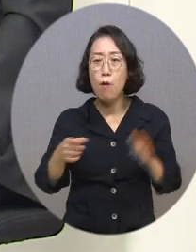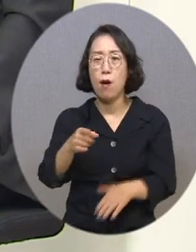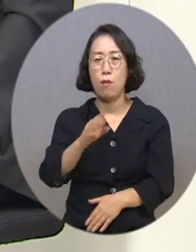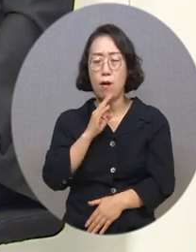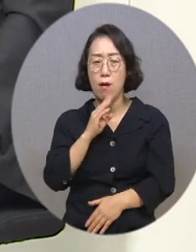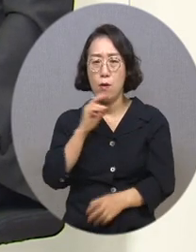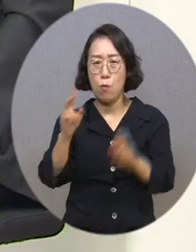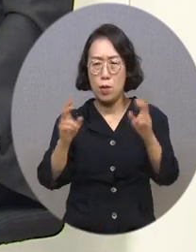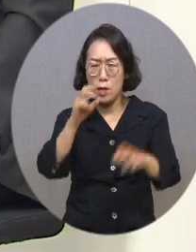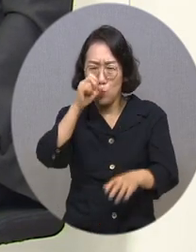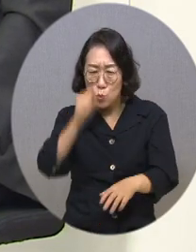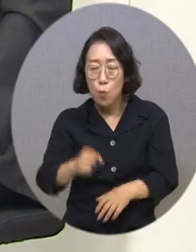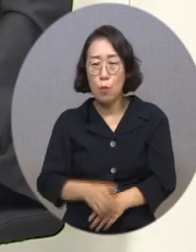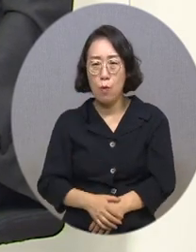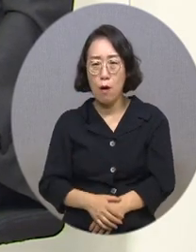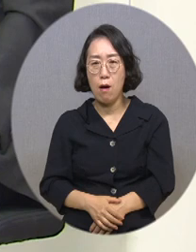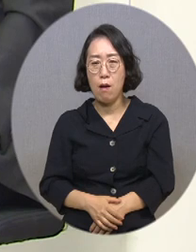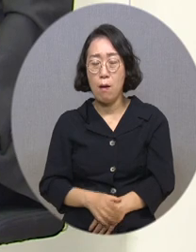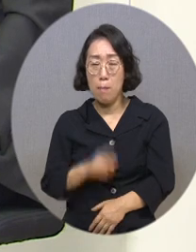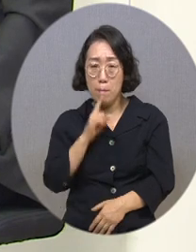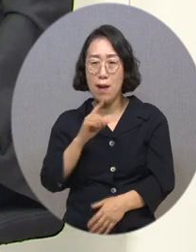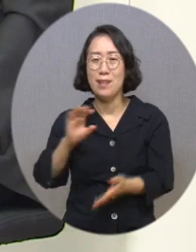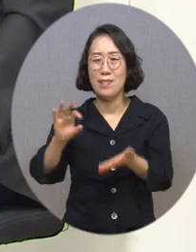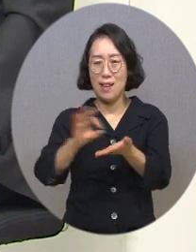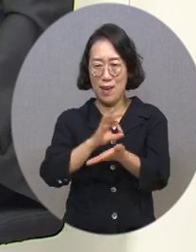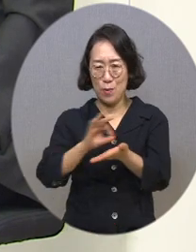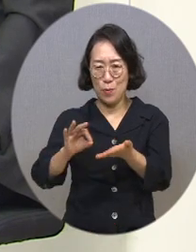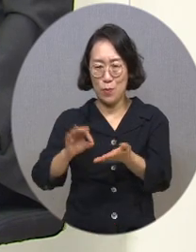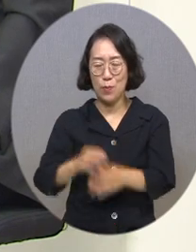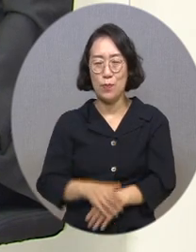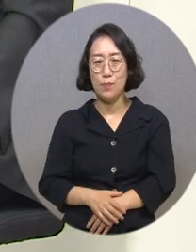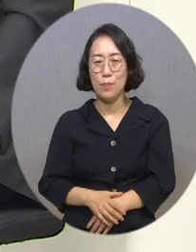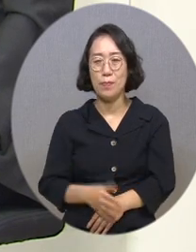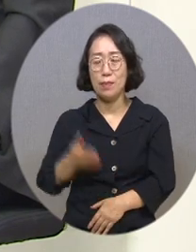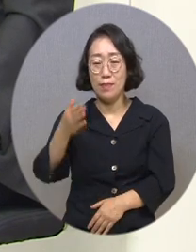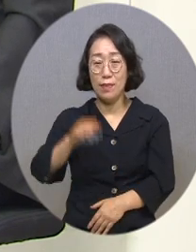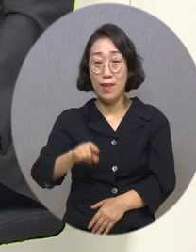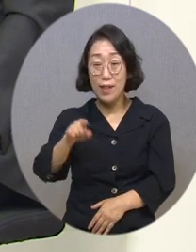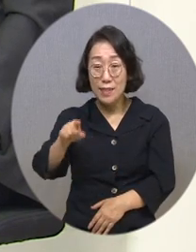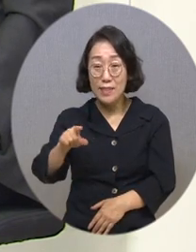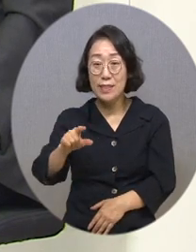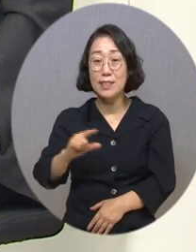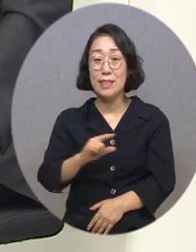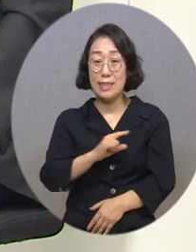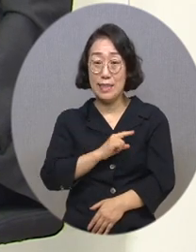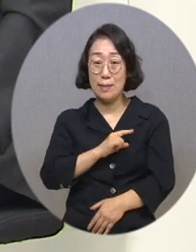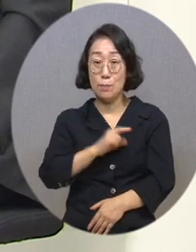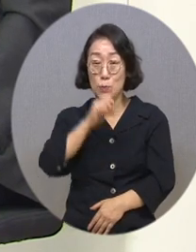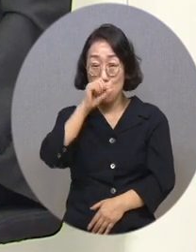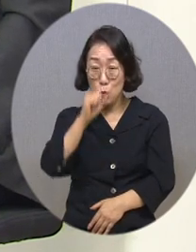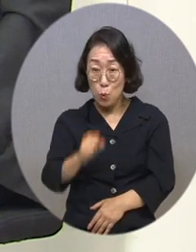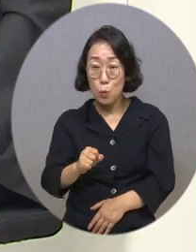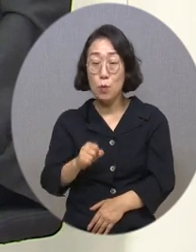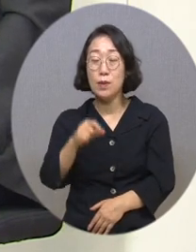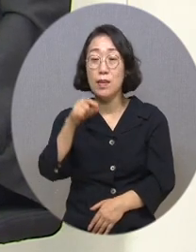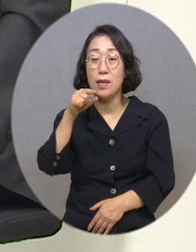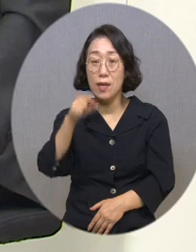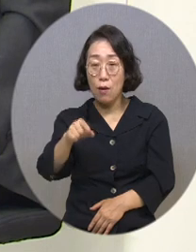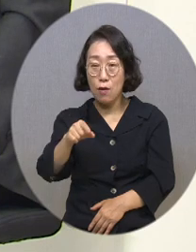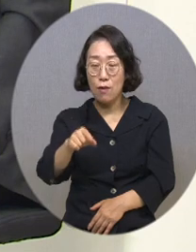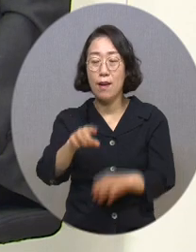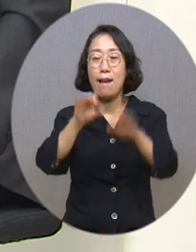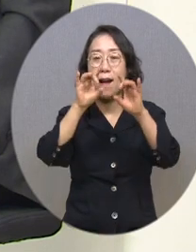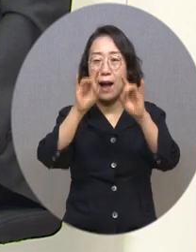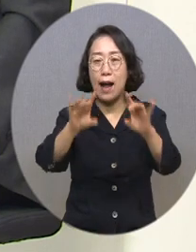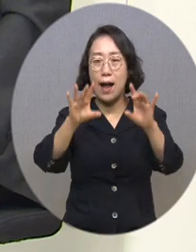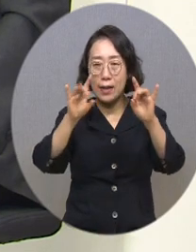거야, 이름 있는 명품이야, 이런 이야기를 많이 하세요. 그런데 그 브랜드라는 것을 이제는